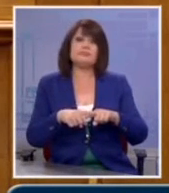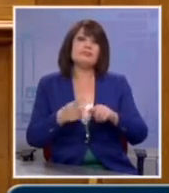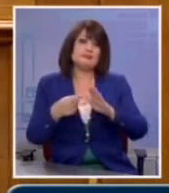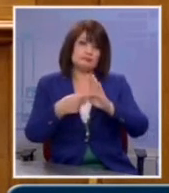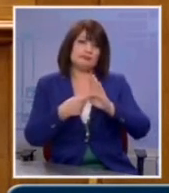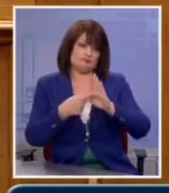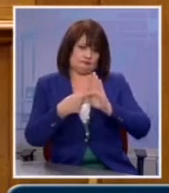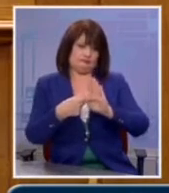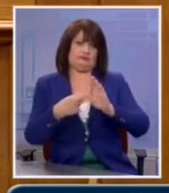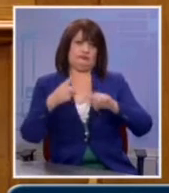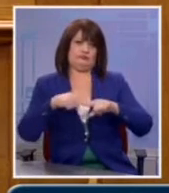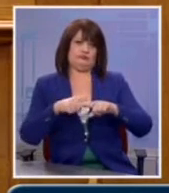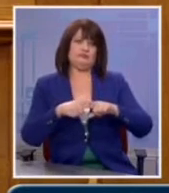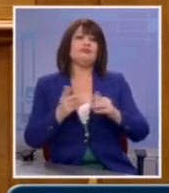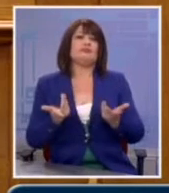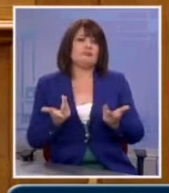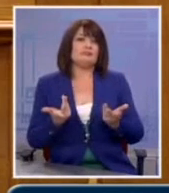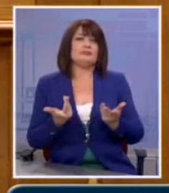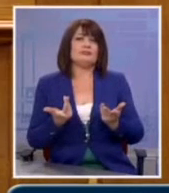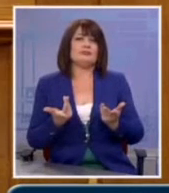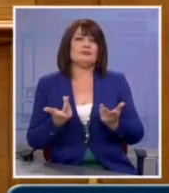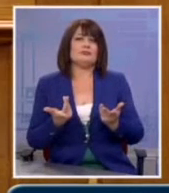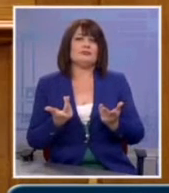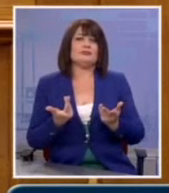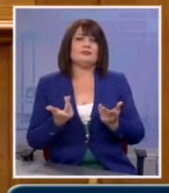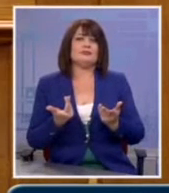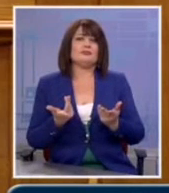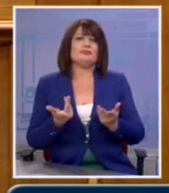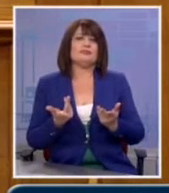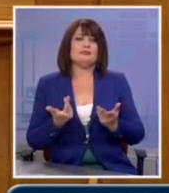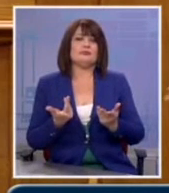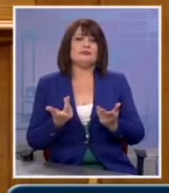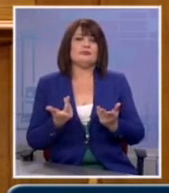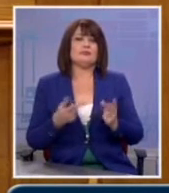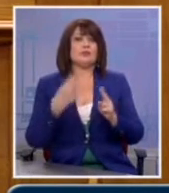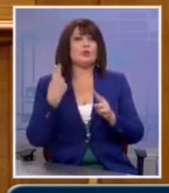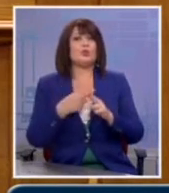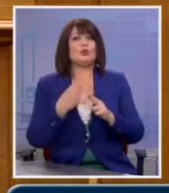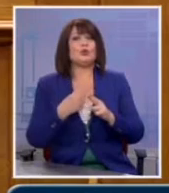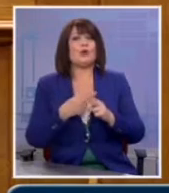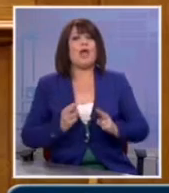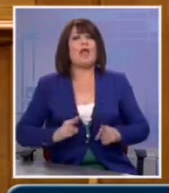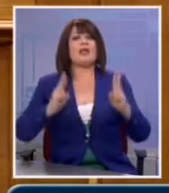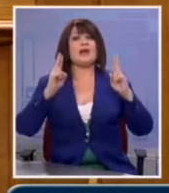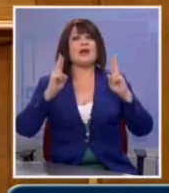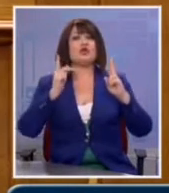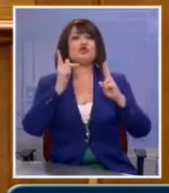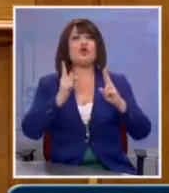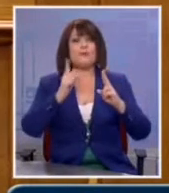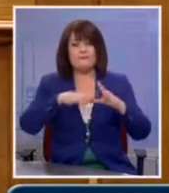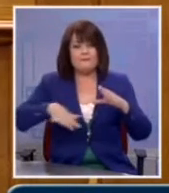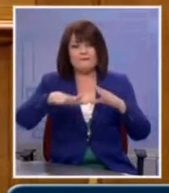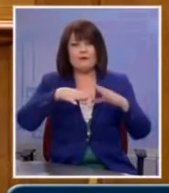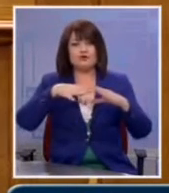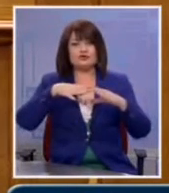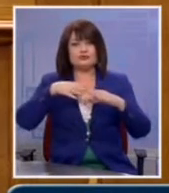αναδεικνύεται ταυτόχρονα σε έναν πλουραλιστικό, θα έλεγα, ενεργειακό κόμβο για όλη την